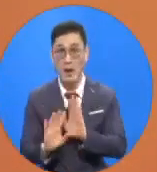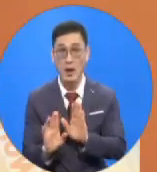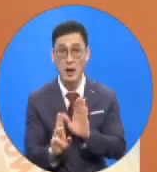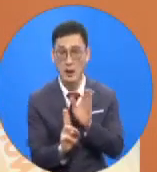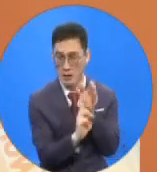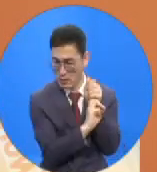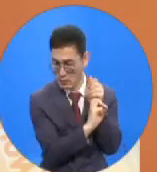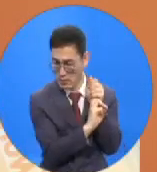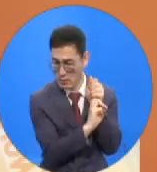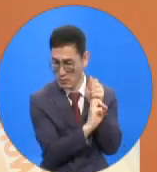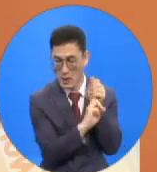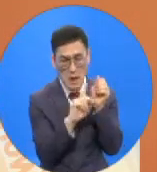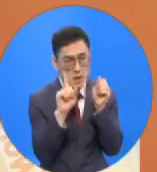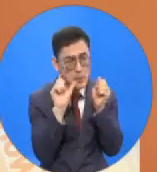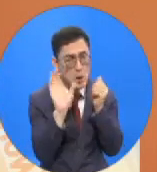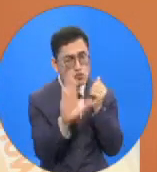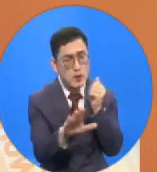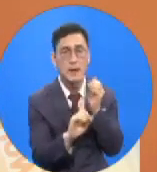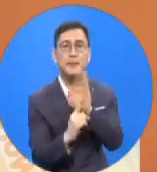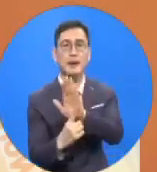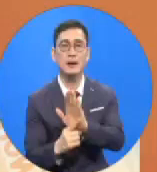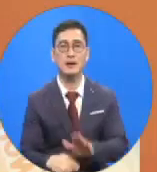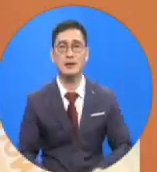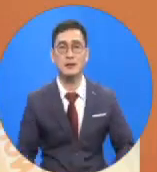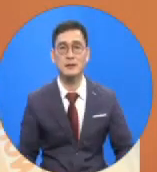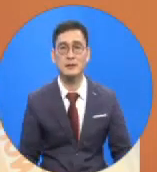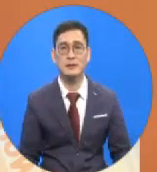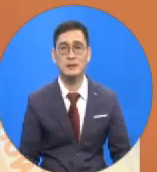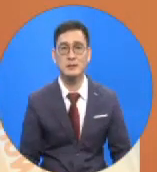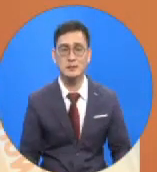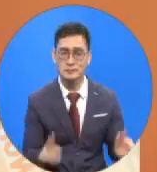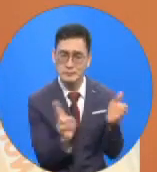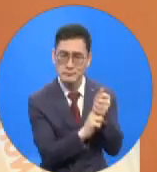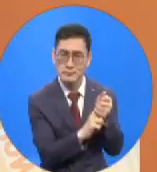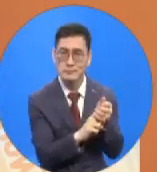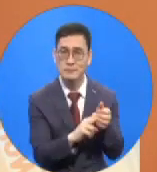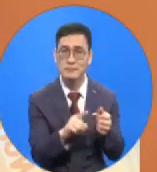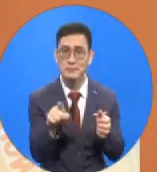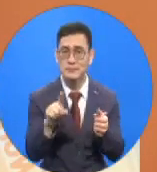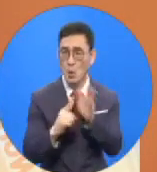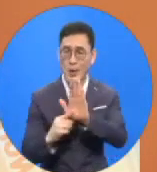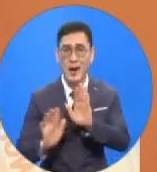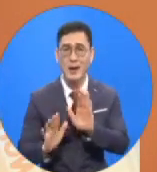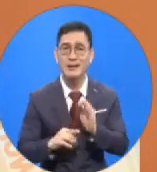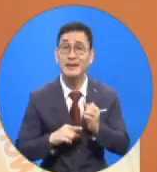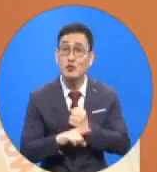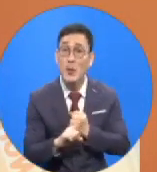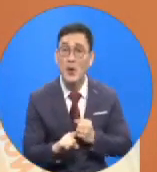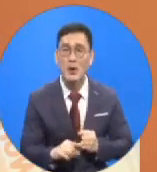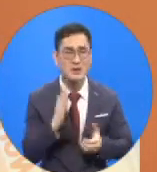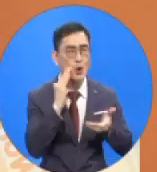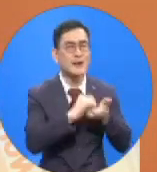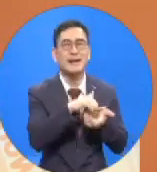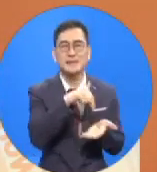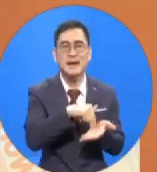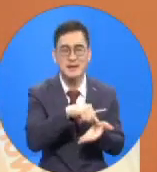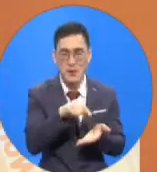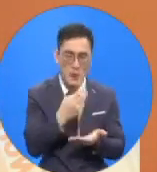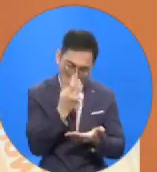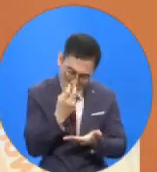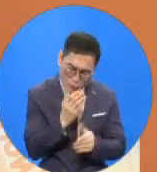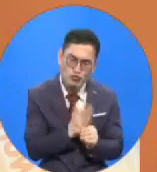됐습니다 비공개 됐단 말이에요 근데 비공개를 한 이유에 대해서도 이제 청와대 쓸모 절차 있듯 아우른 문제 없다고 얘기하고